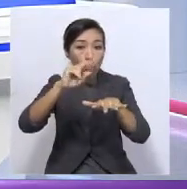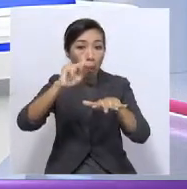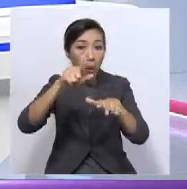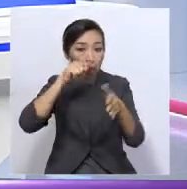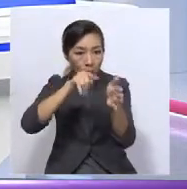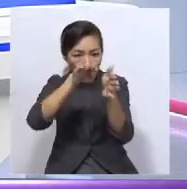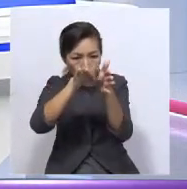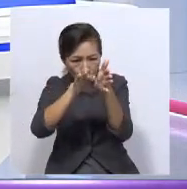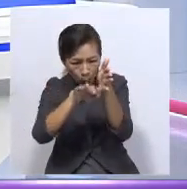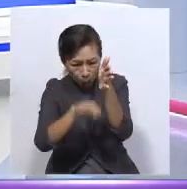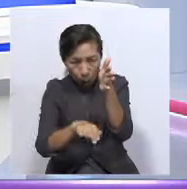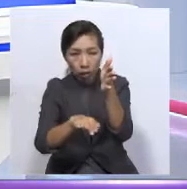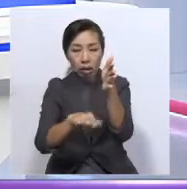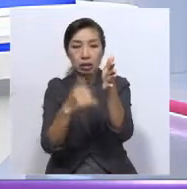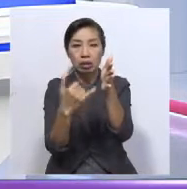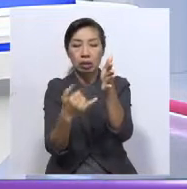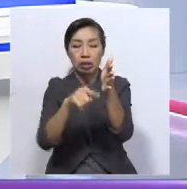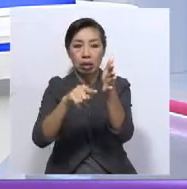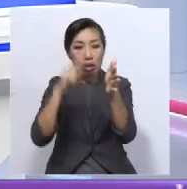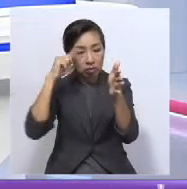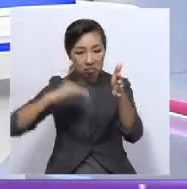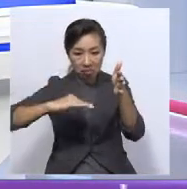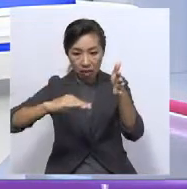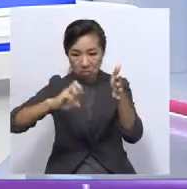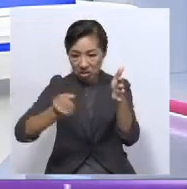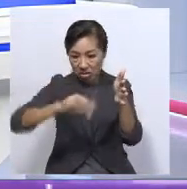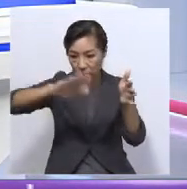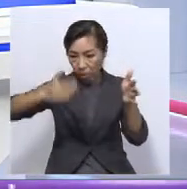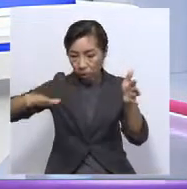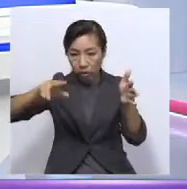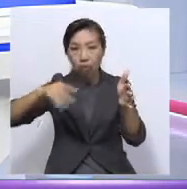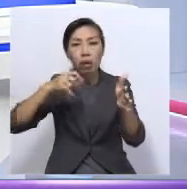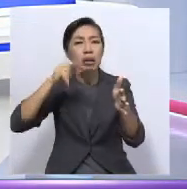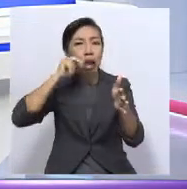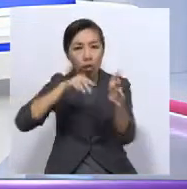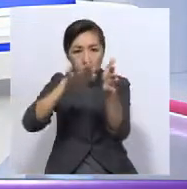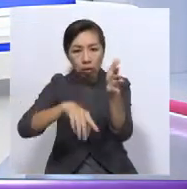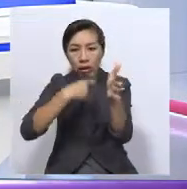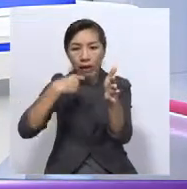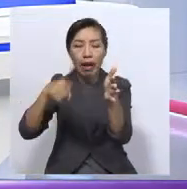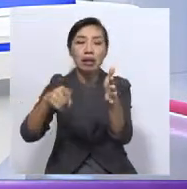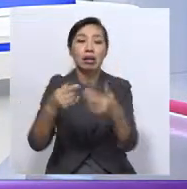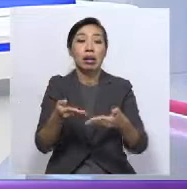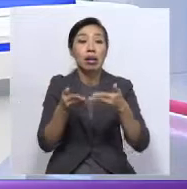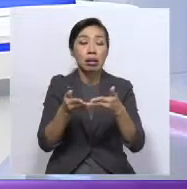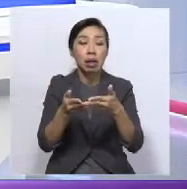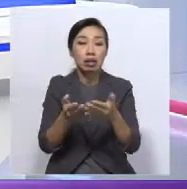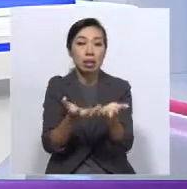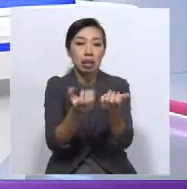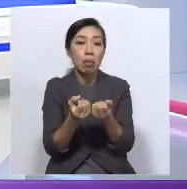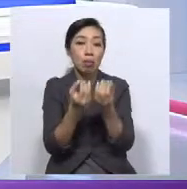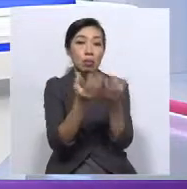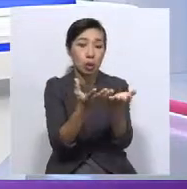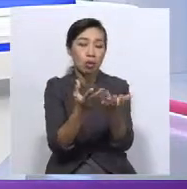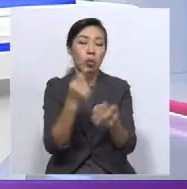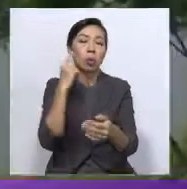ครับปริมาณน้ำลดลงมากจนตอนนี้เกิดสันดอนทรายขึ้นกลางแม่น้ำโขงนะครับสร้างความเดือดร้อนให้กับเจ้าของเรือที่ขนส่งผู้โดยสารระหว่าง